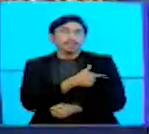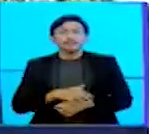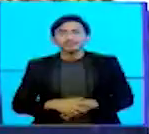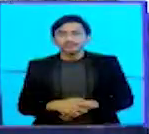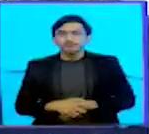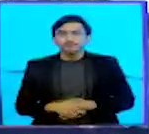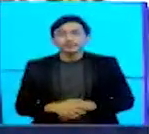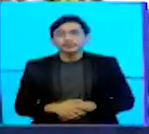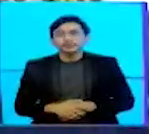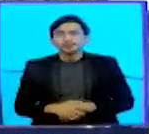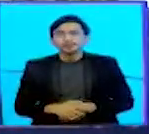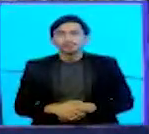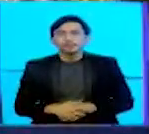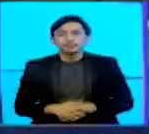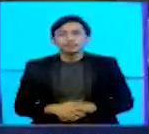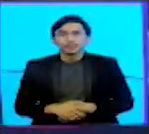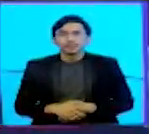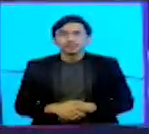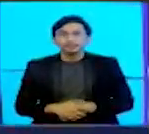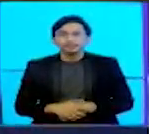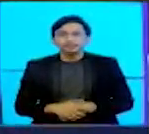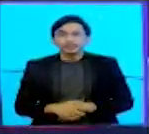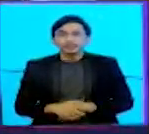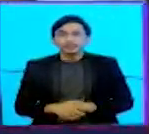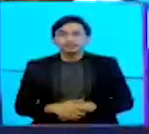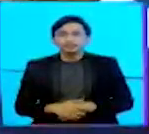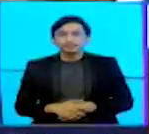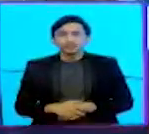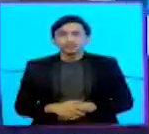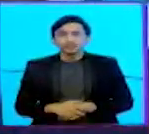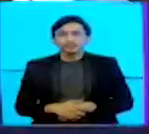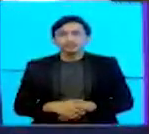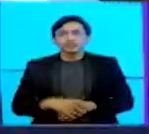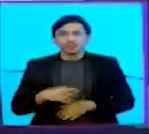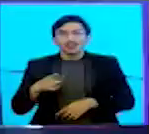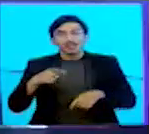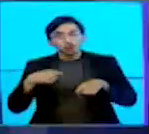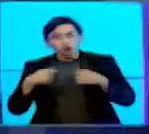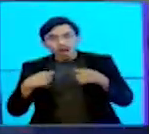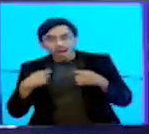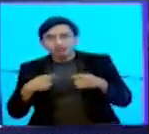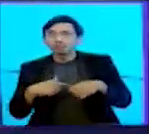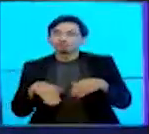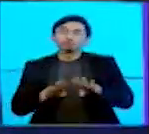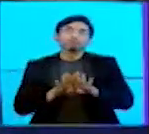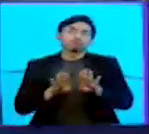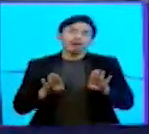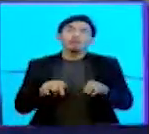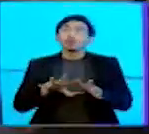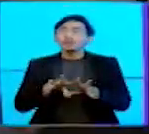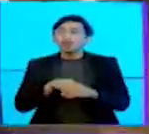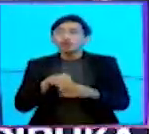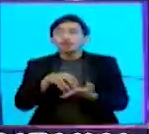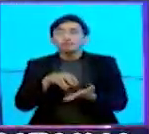karena ditinggal Teteh restoran ruang terbuka adalah sektor yang diperbolehkan beroperasi ketika Kebiasaan